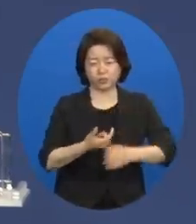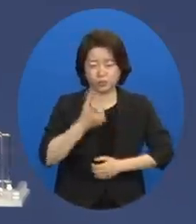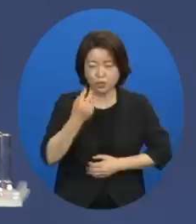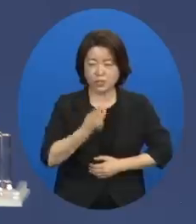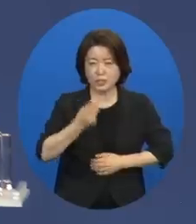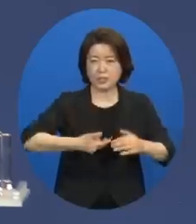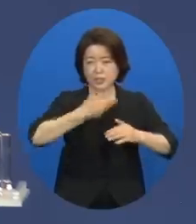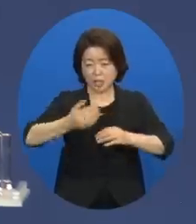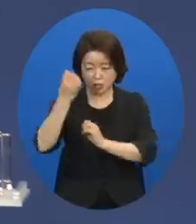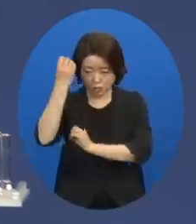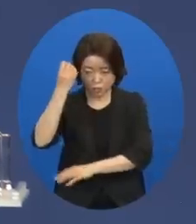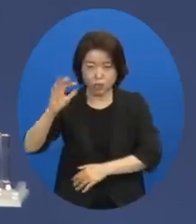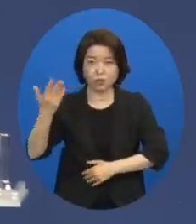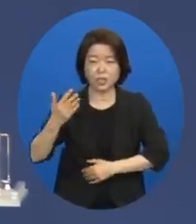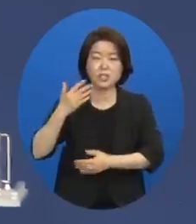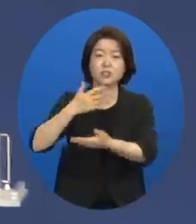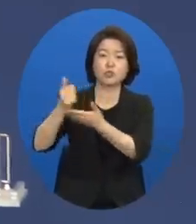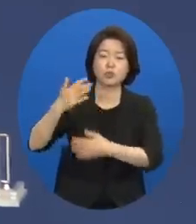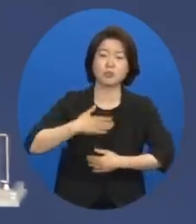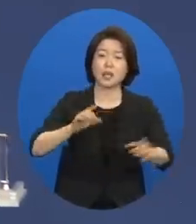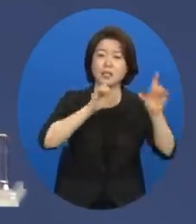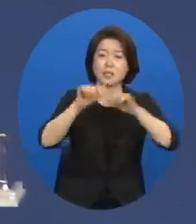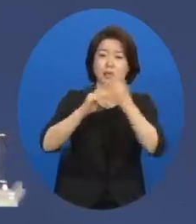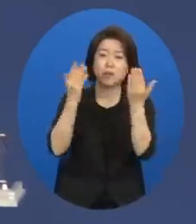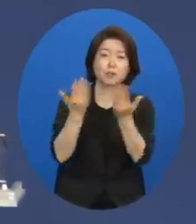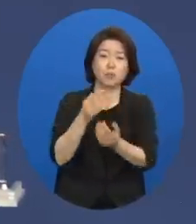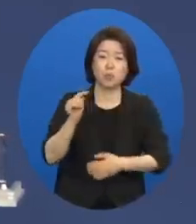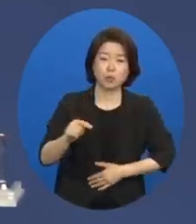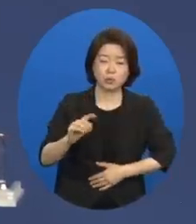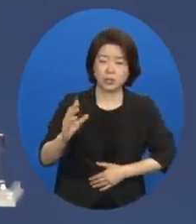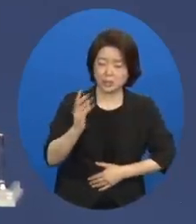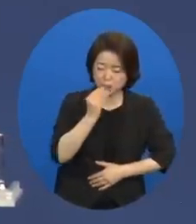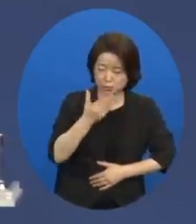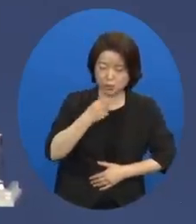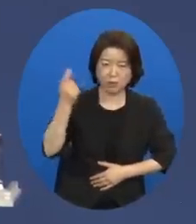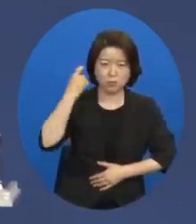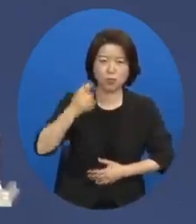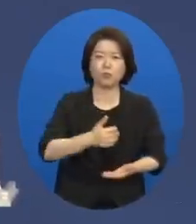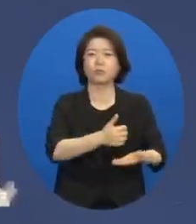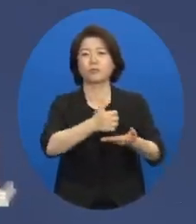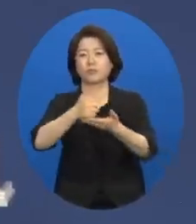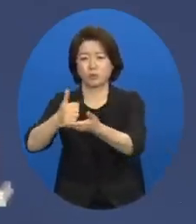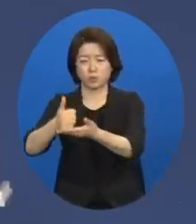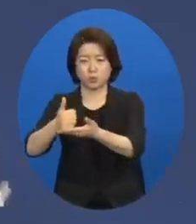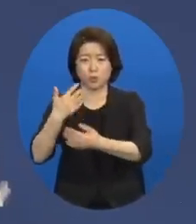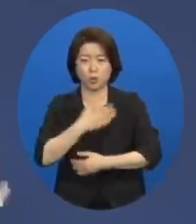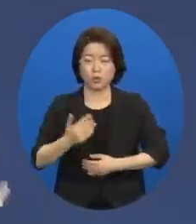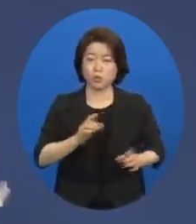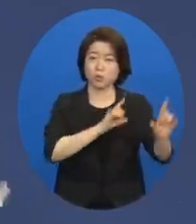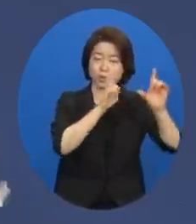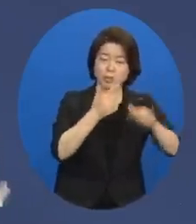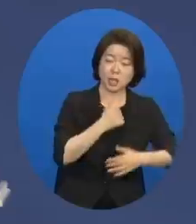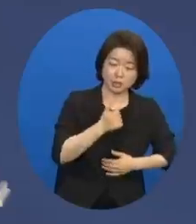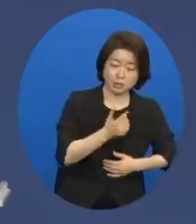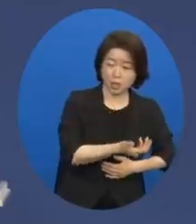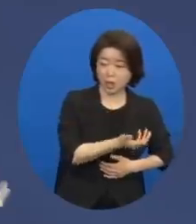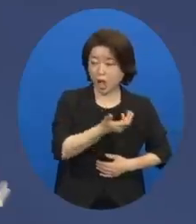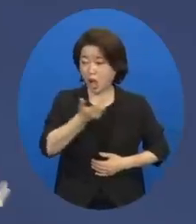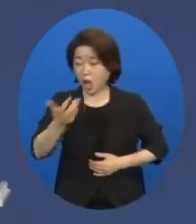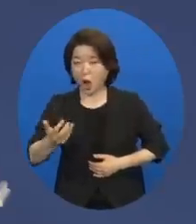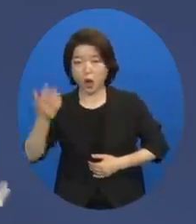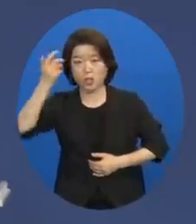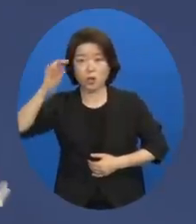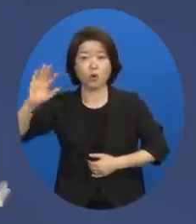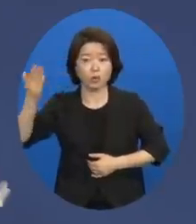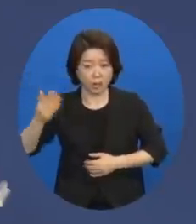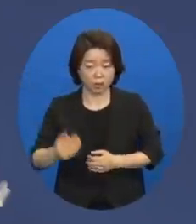대신 주님이 나의 삶의 모든 것에 이 거룩한 복음의 초청으로 육으로 살던 자가 영으로 살고 내 힘으로 살던